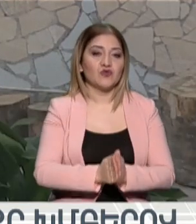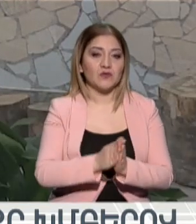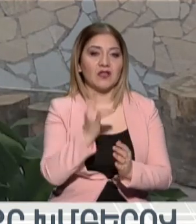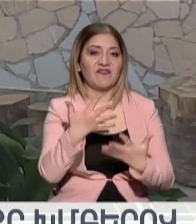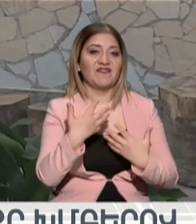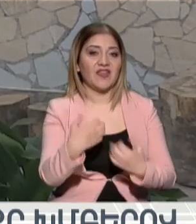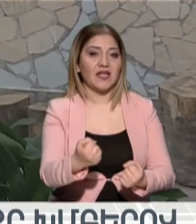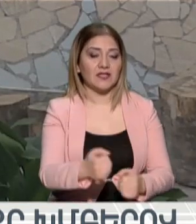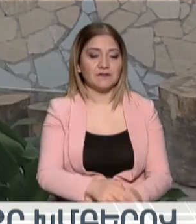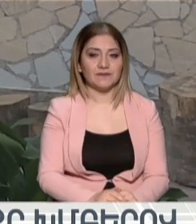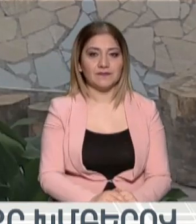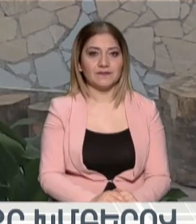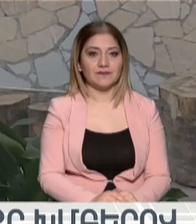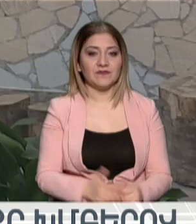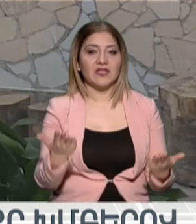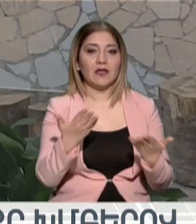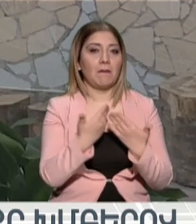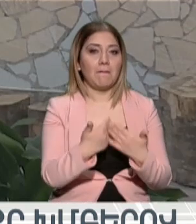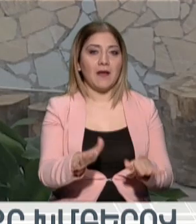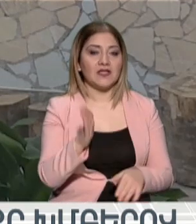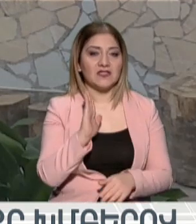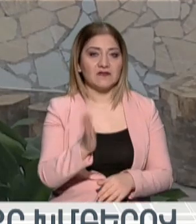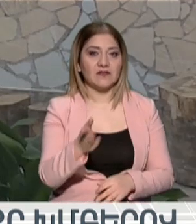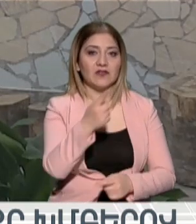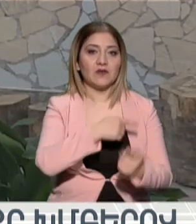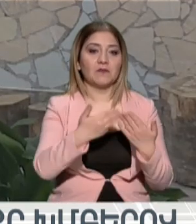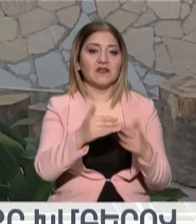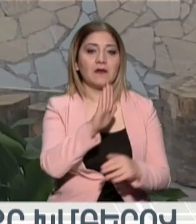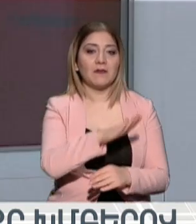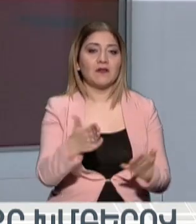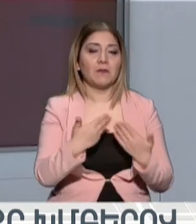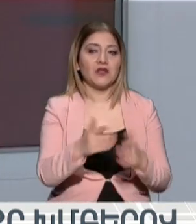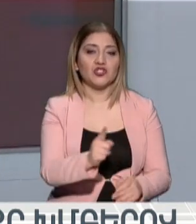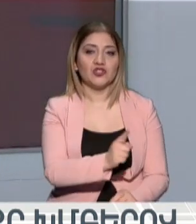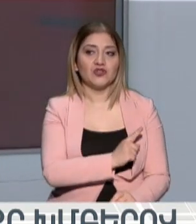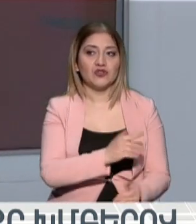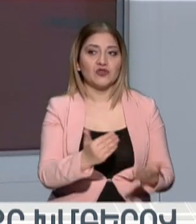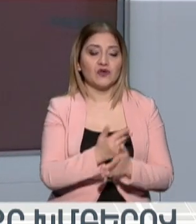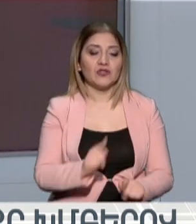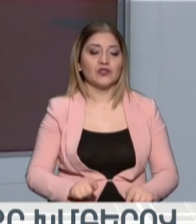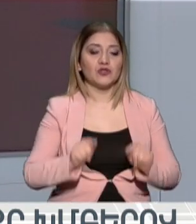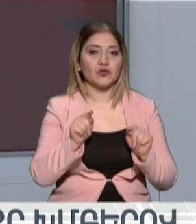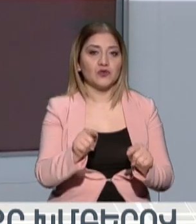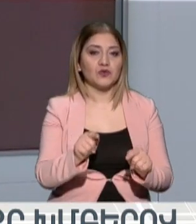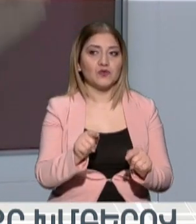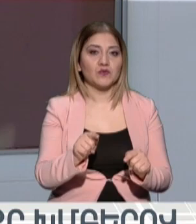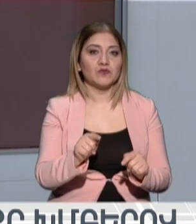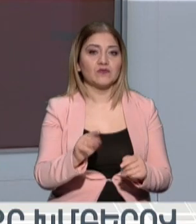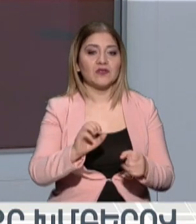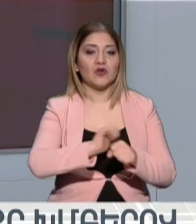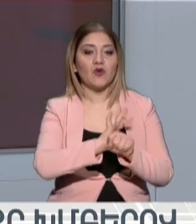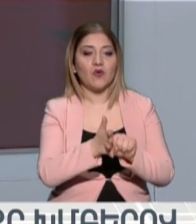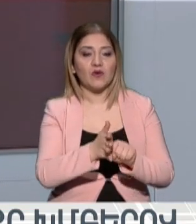խնդրանքով, դիմելով, երբ պետք է բացվի, վերաբացվի մանկապարտեզը։ Նոր ընդունելություն կազմակերպելու